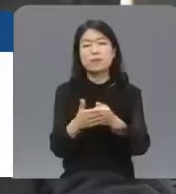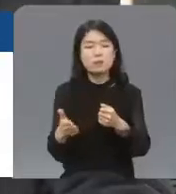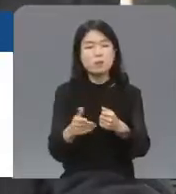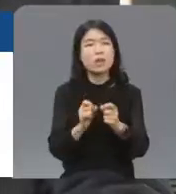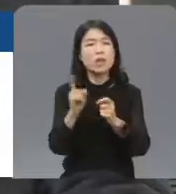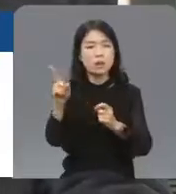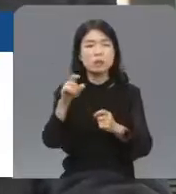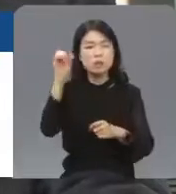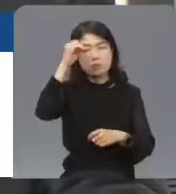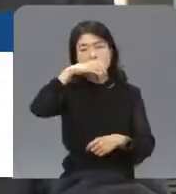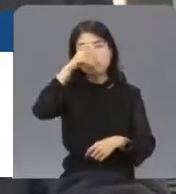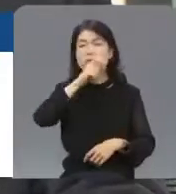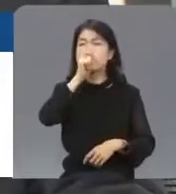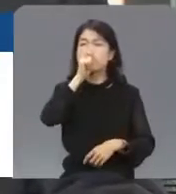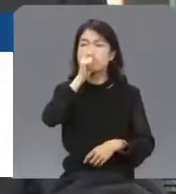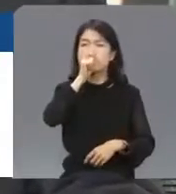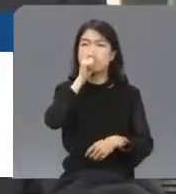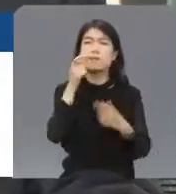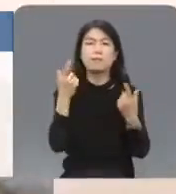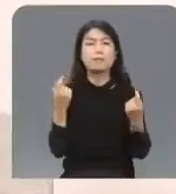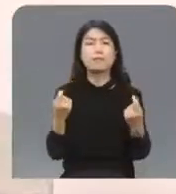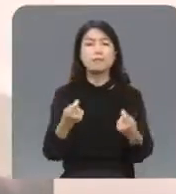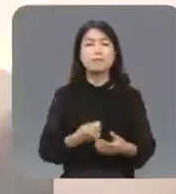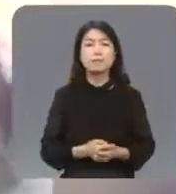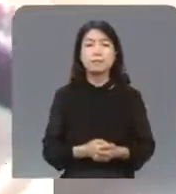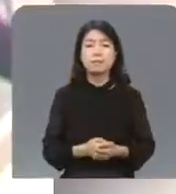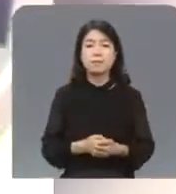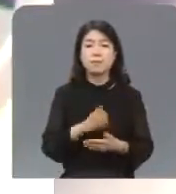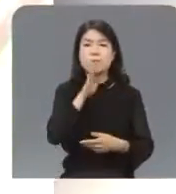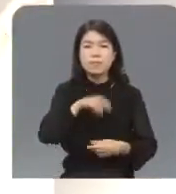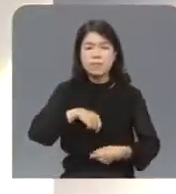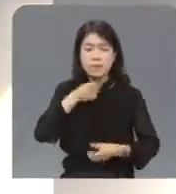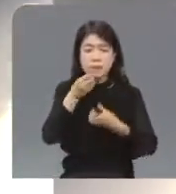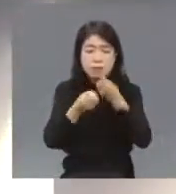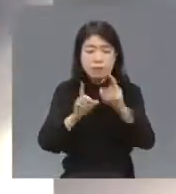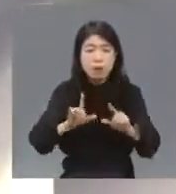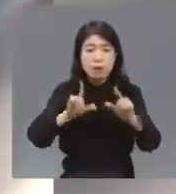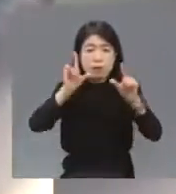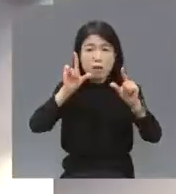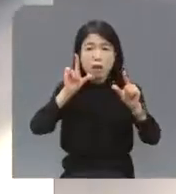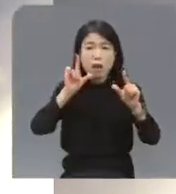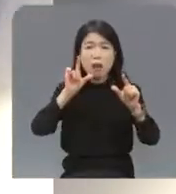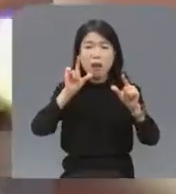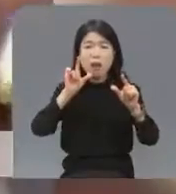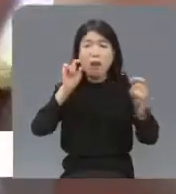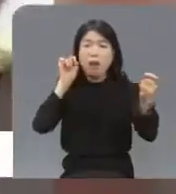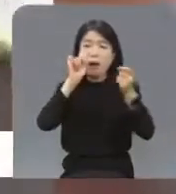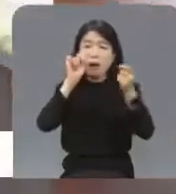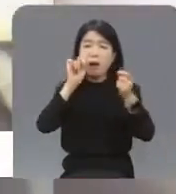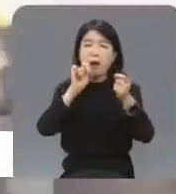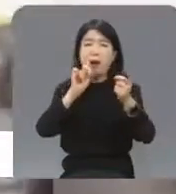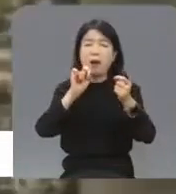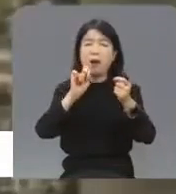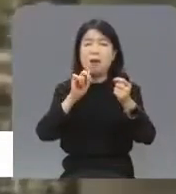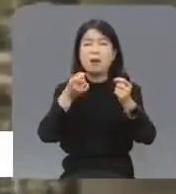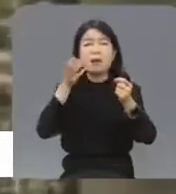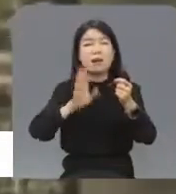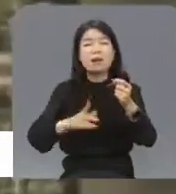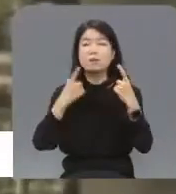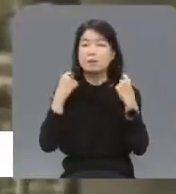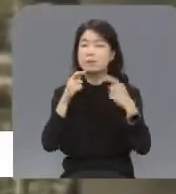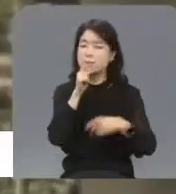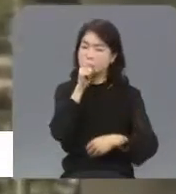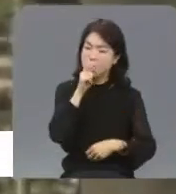때문에 그 대부분은 침묵으로. 진실을 말할 날이 얼마 남지 않았지만 여전히 침묵과 회피로